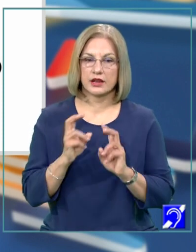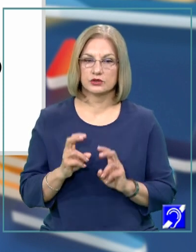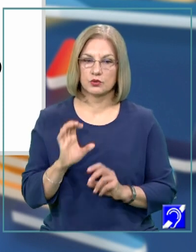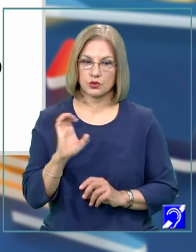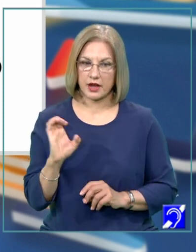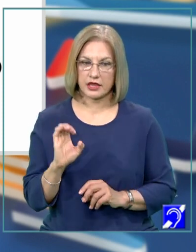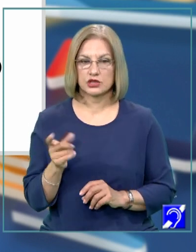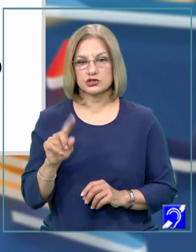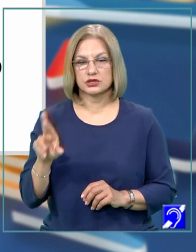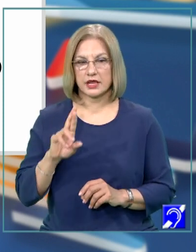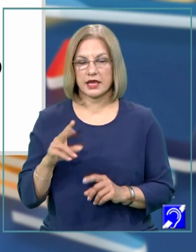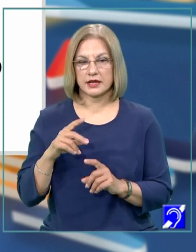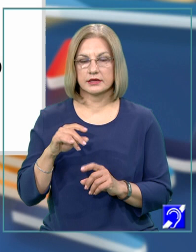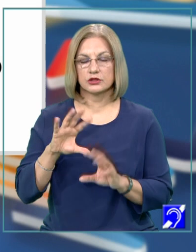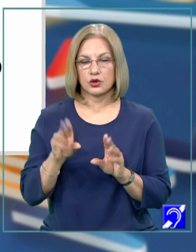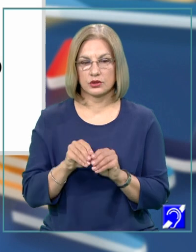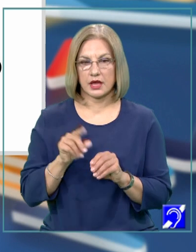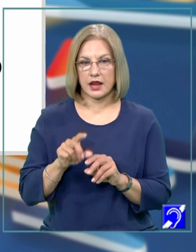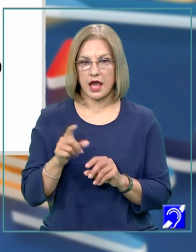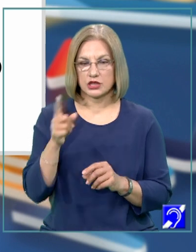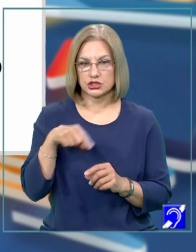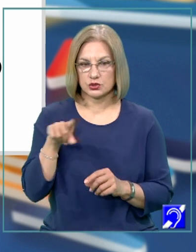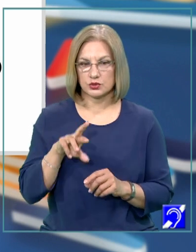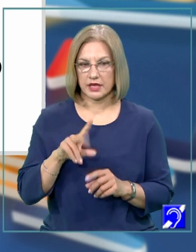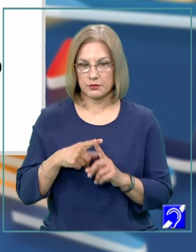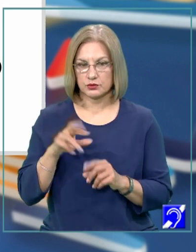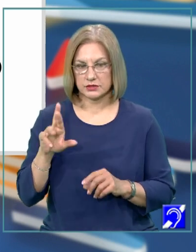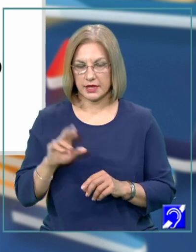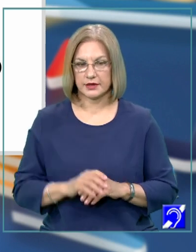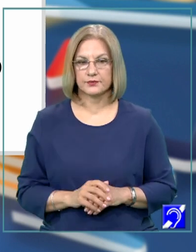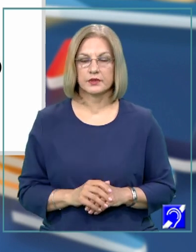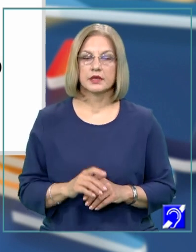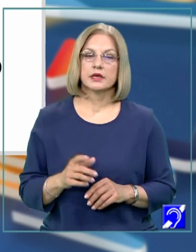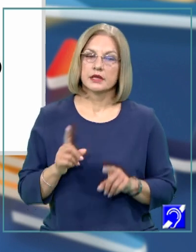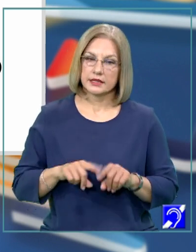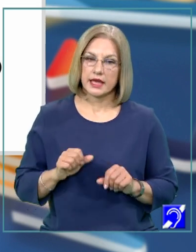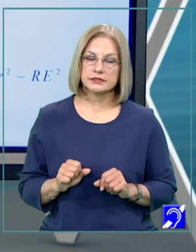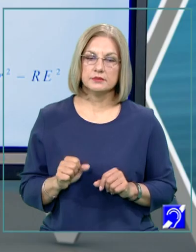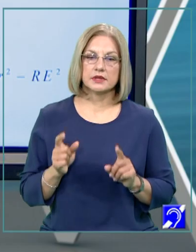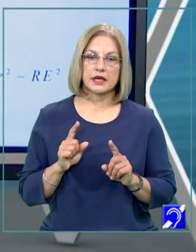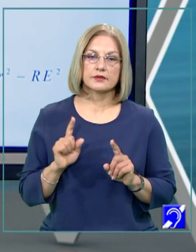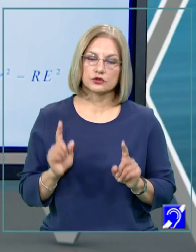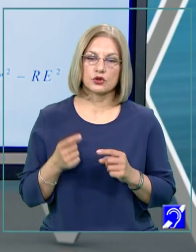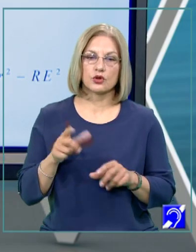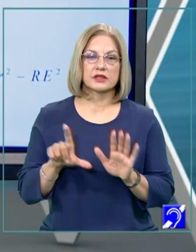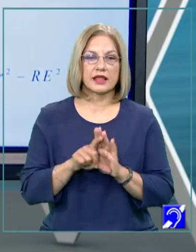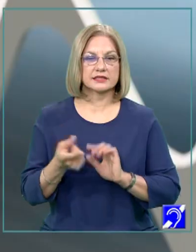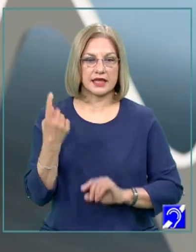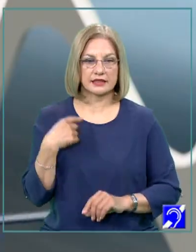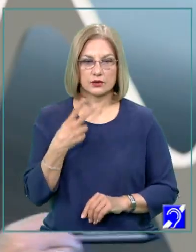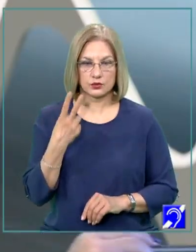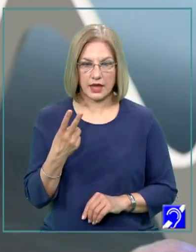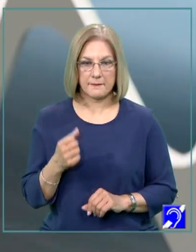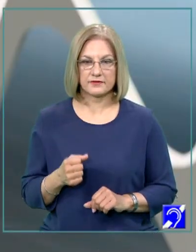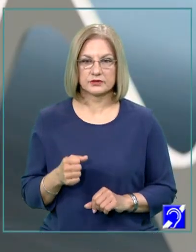și rezistența totală a circuitului aer plus aer de asemenea tot în lecția trecută am văzut